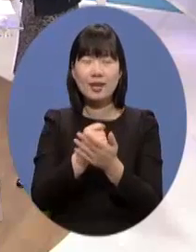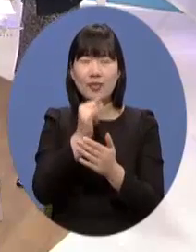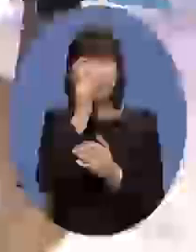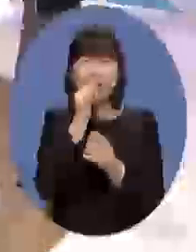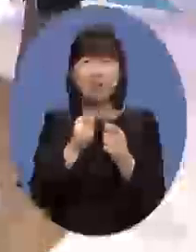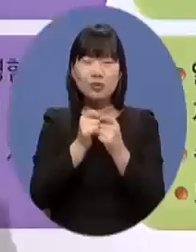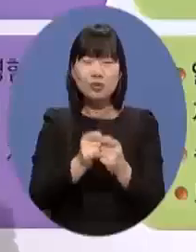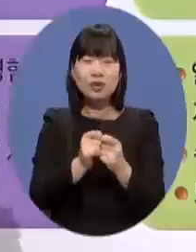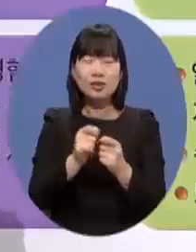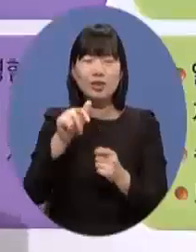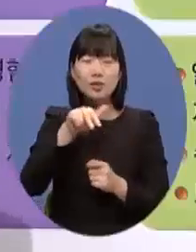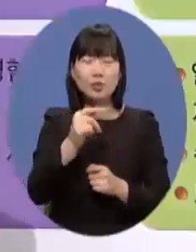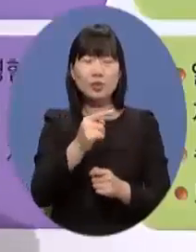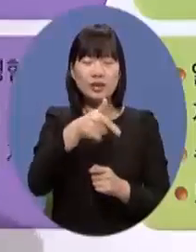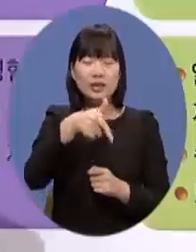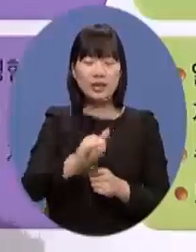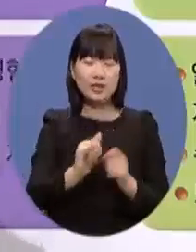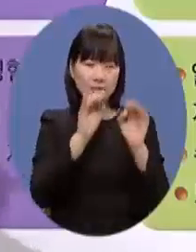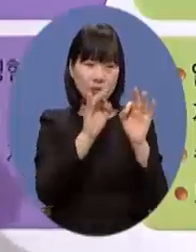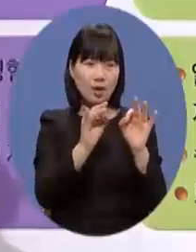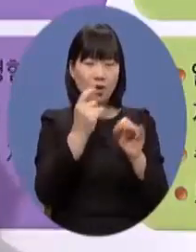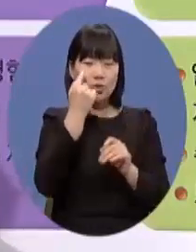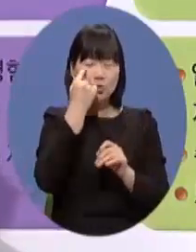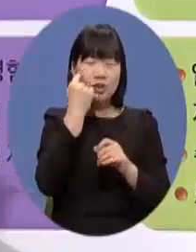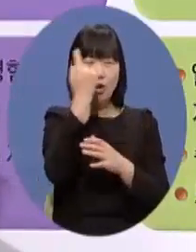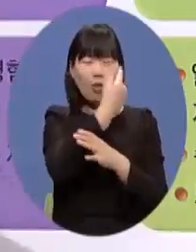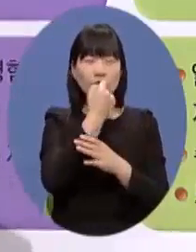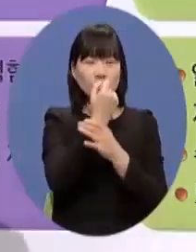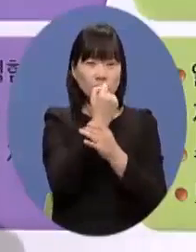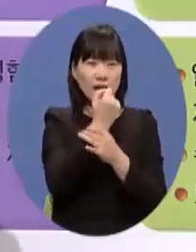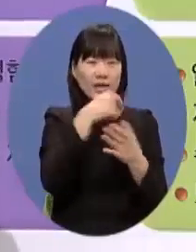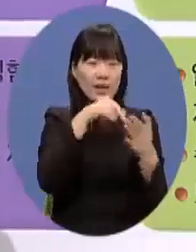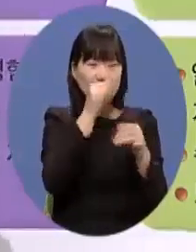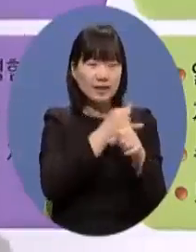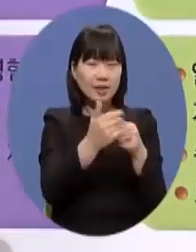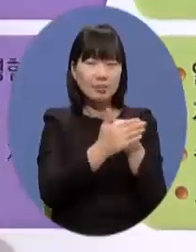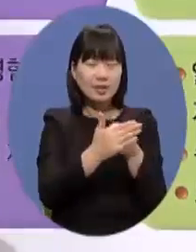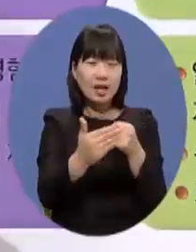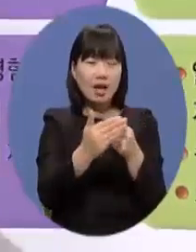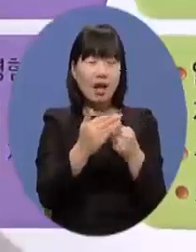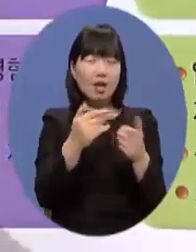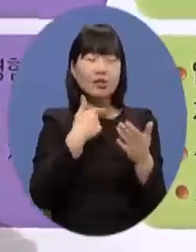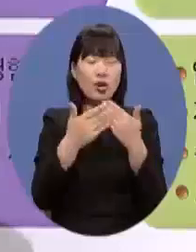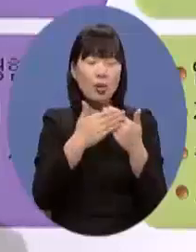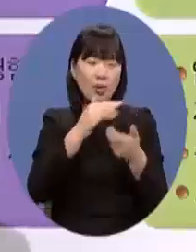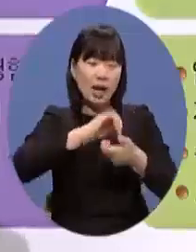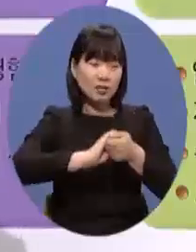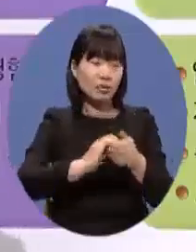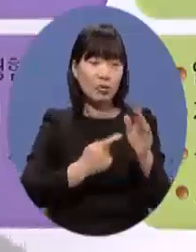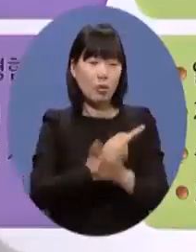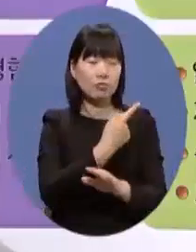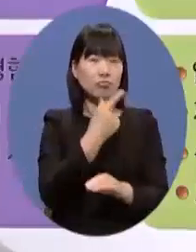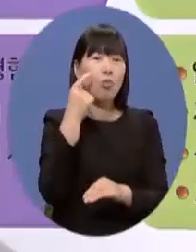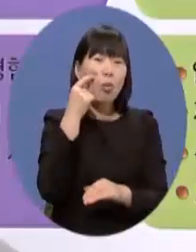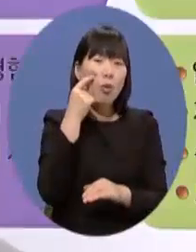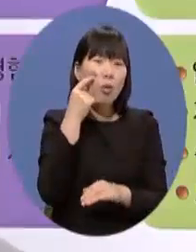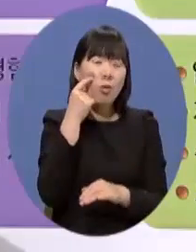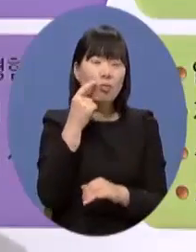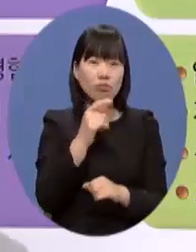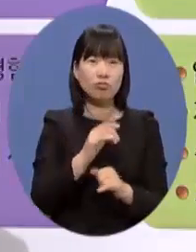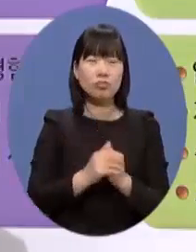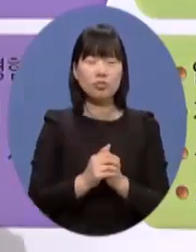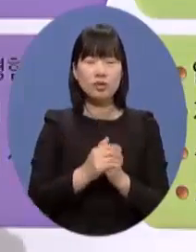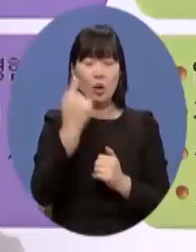그러니까 구체적 조작기 아이들은 이렇게 눈은 얼굴 안에 있잖아요. 그러니까 네. 요 경험에서 벗어나지 못하는 거예요. 얼굴 안에서만 생각을 하는